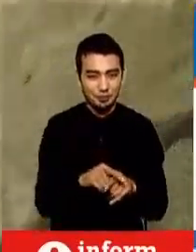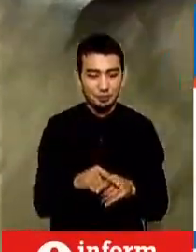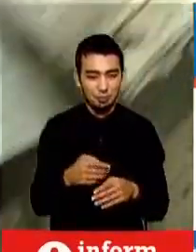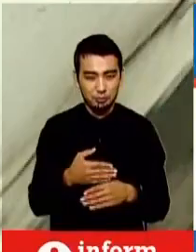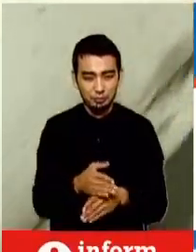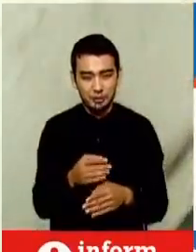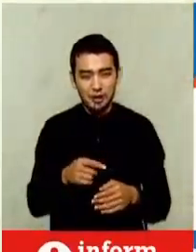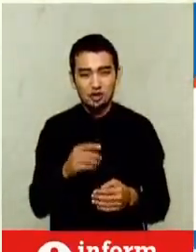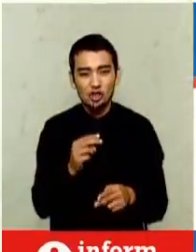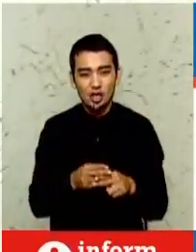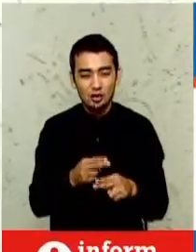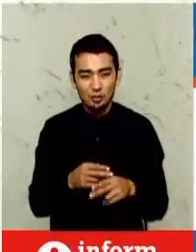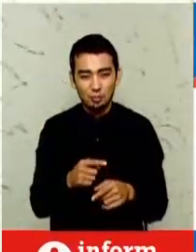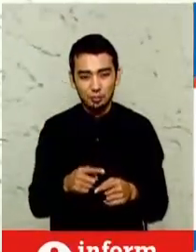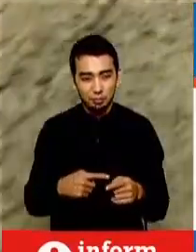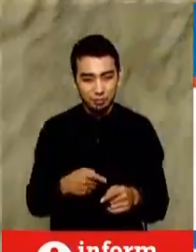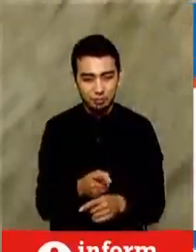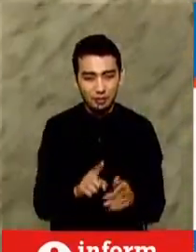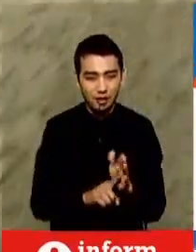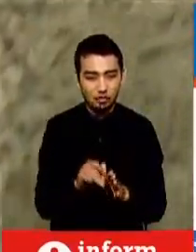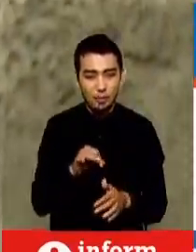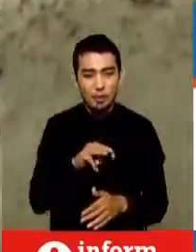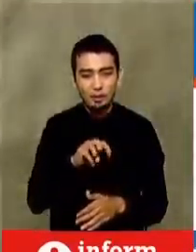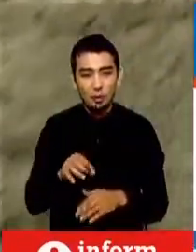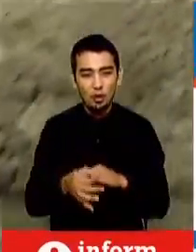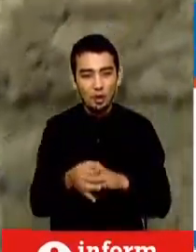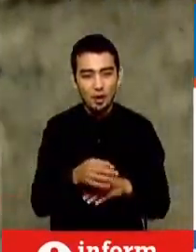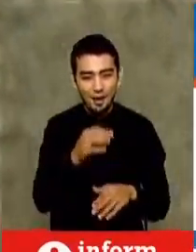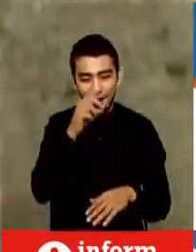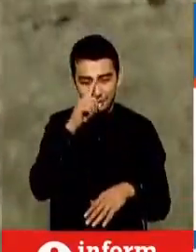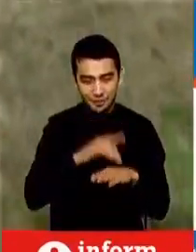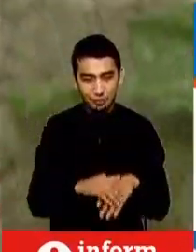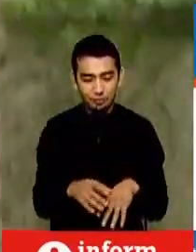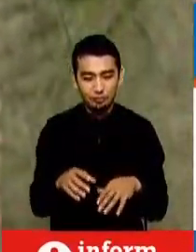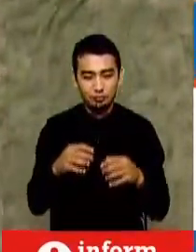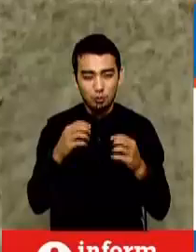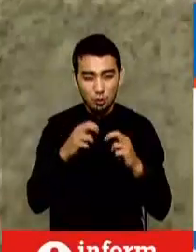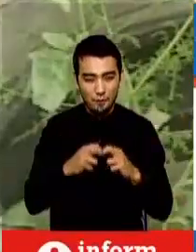екен. Ал медиа ауданның әкімі болса, сараптамадан кейін барлығы белгілі болады деді.